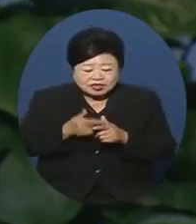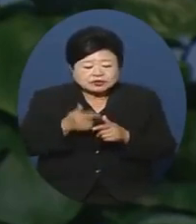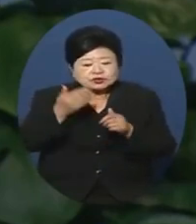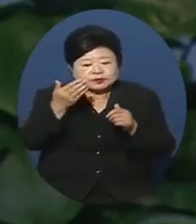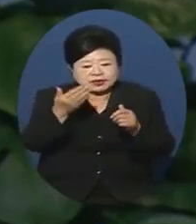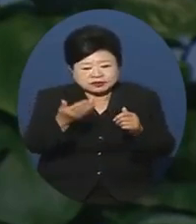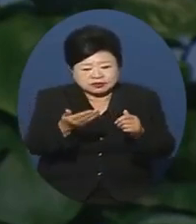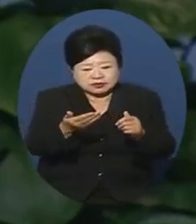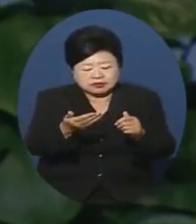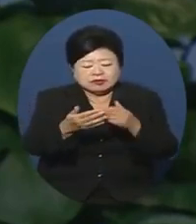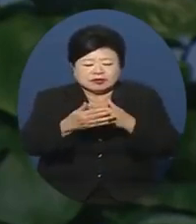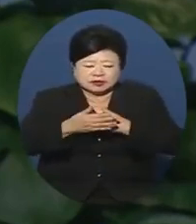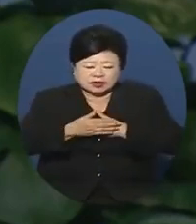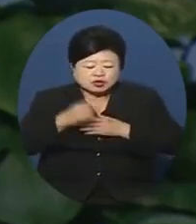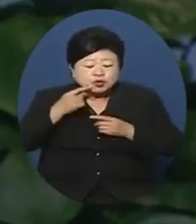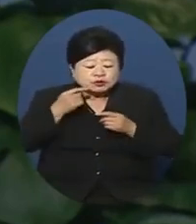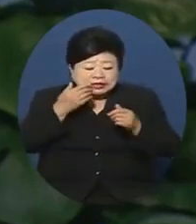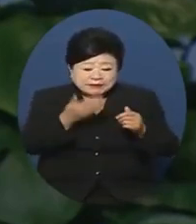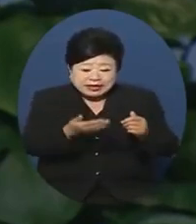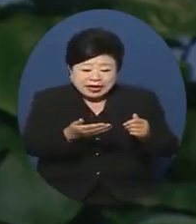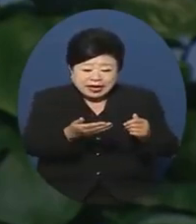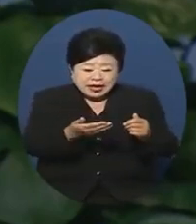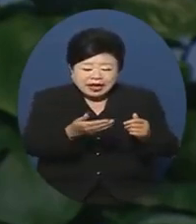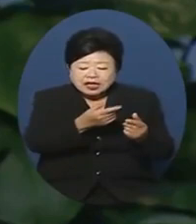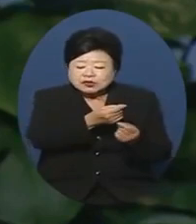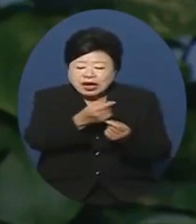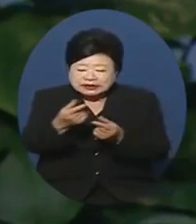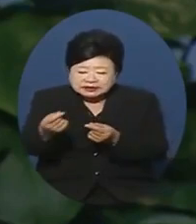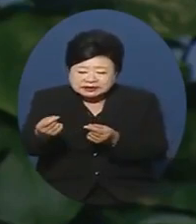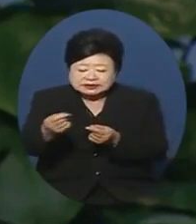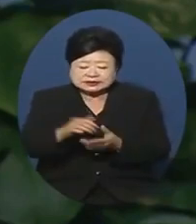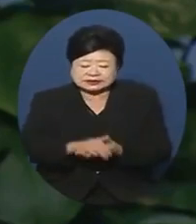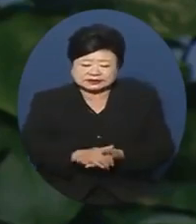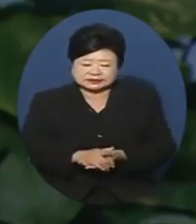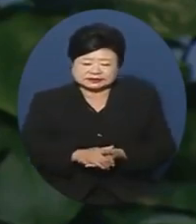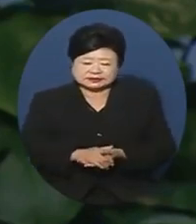예수님께서 나에게 그와 같은